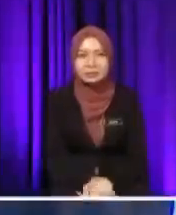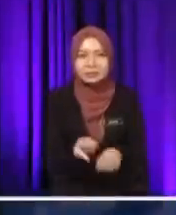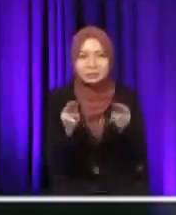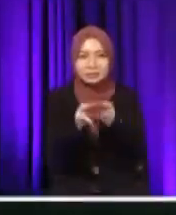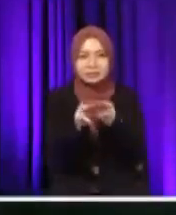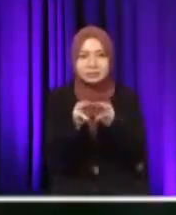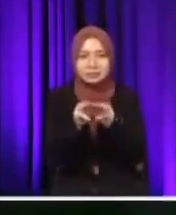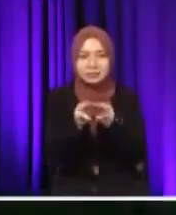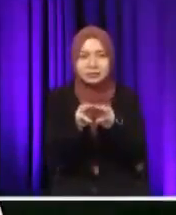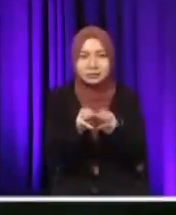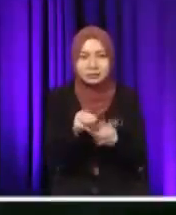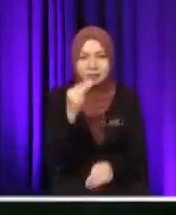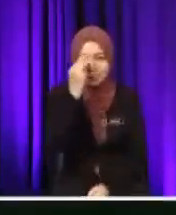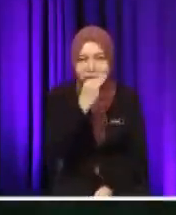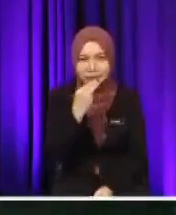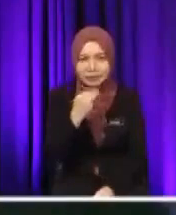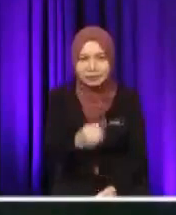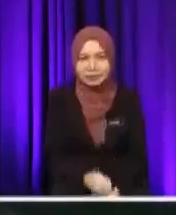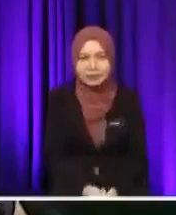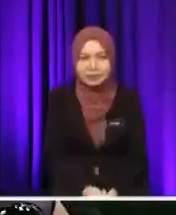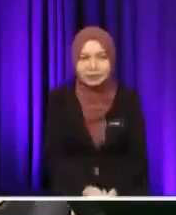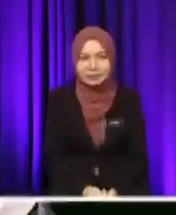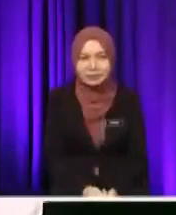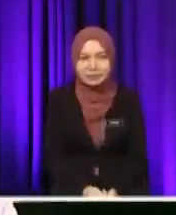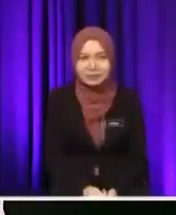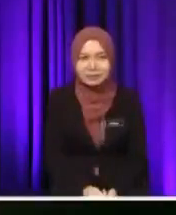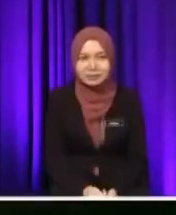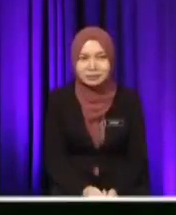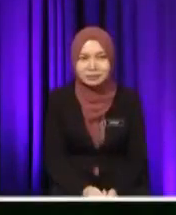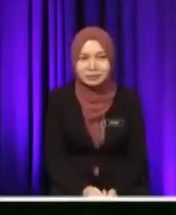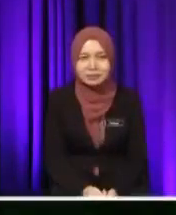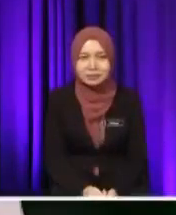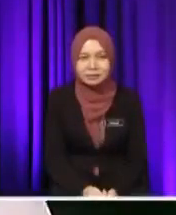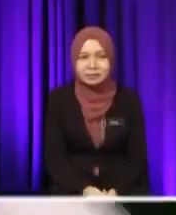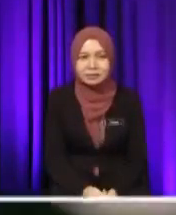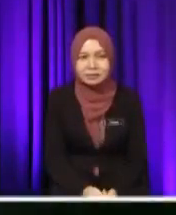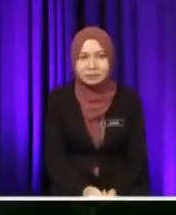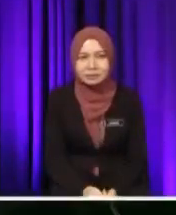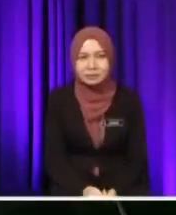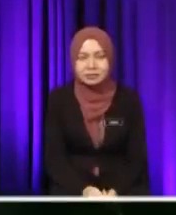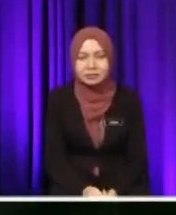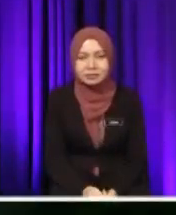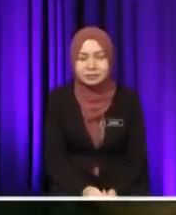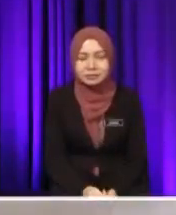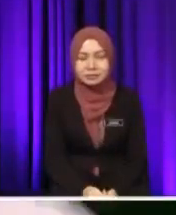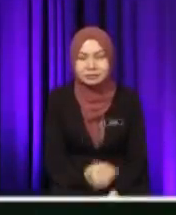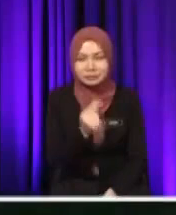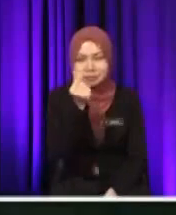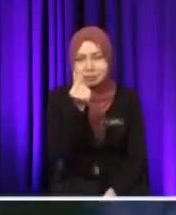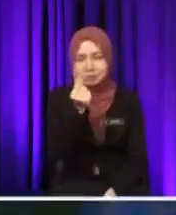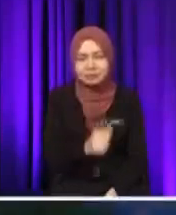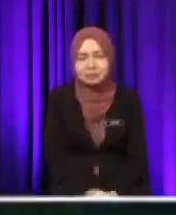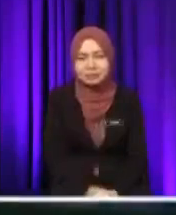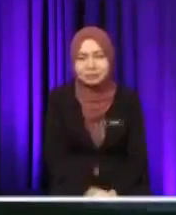Dia macam muka... Smile. Muka sedih tu. Tapi okey. Cantik. Pink heart. Mini love. That's right. Terima